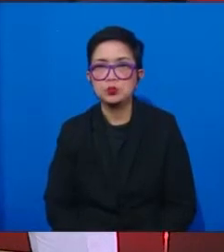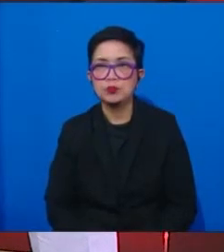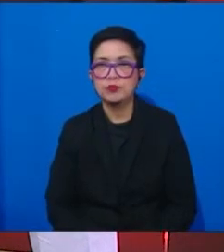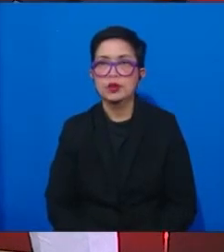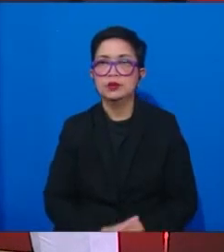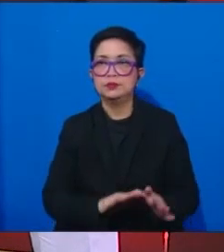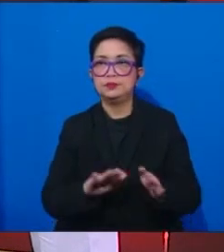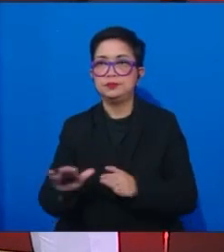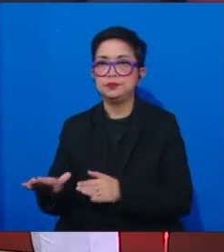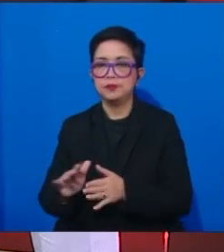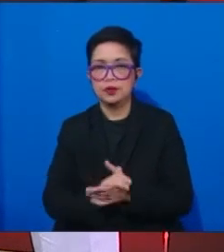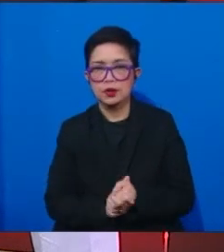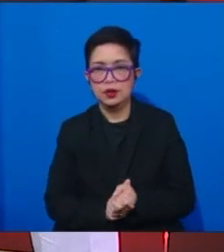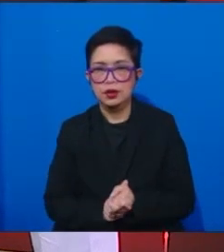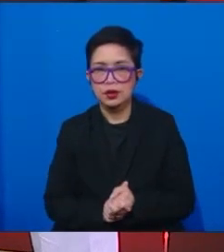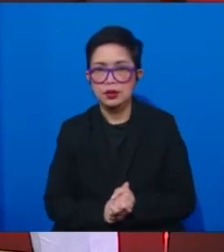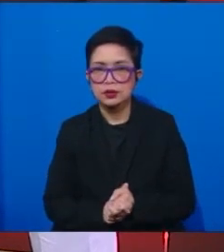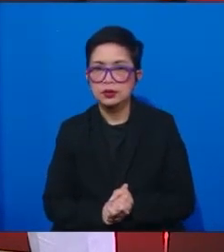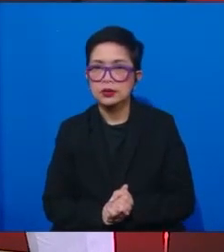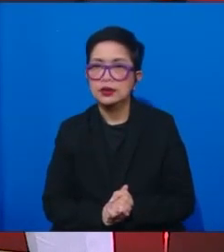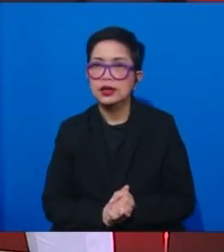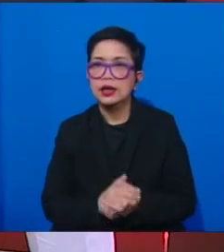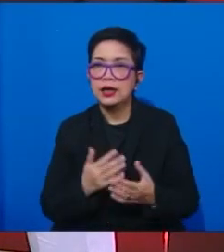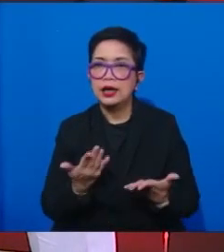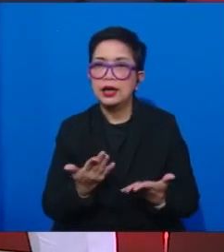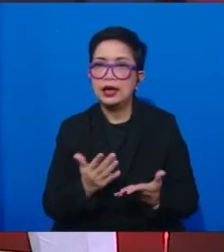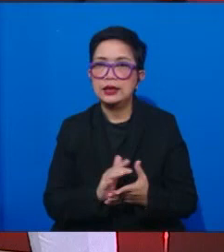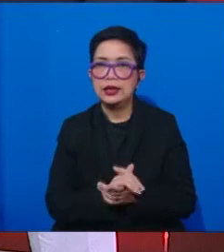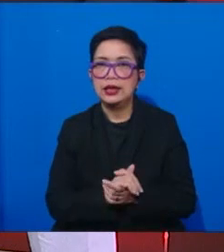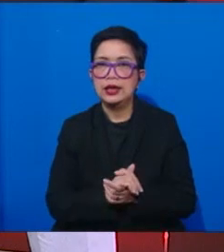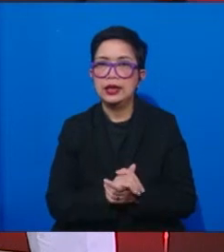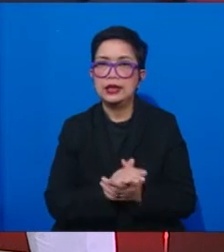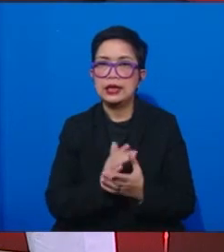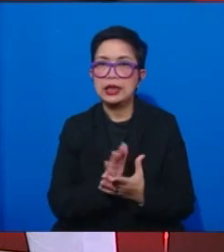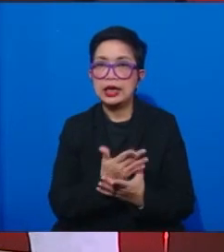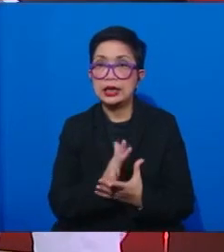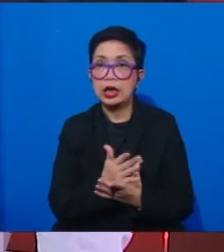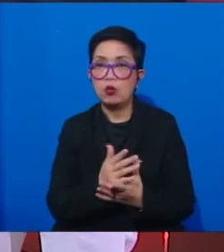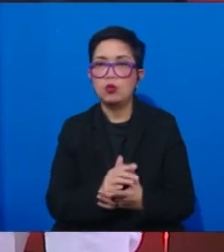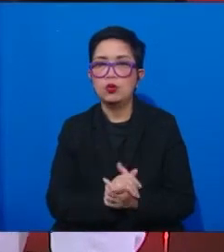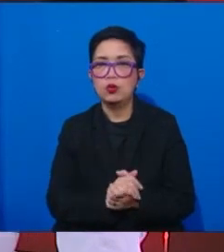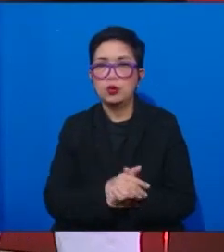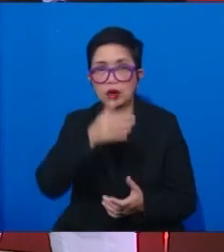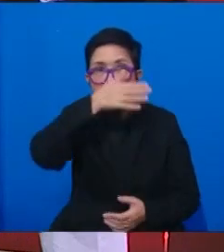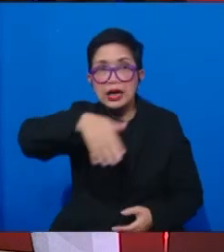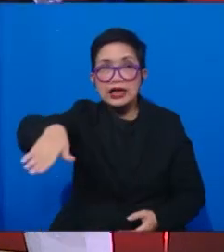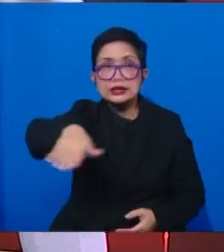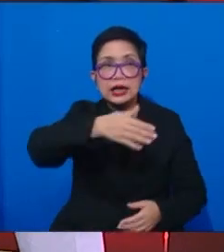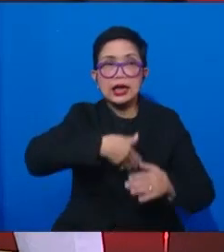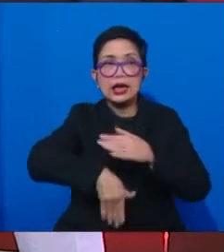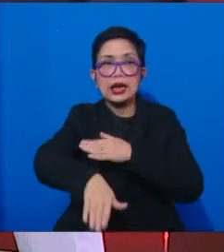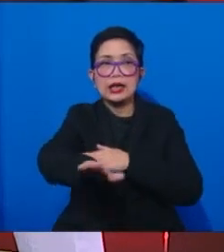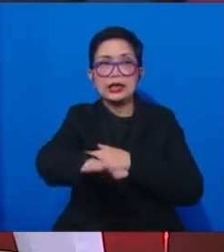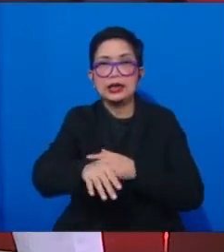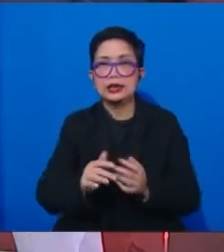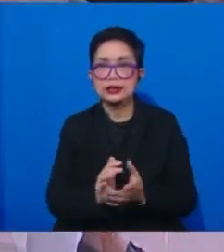Berikutnya kita ke Pelalawan Riau, ada seekor gajah yang dikenal jinak di Balai Taman Nasional Tesonilo melahirkan bayi gajah